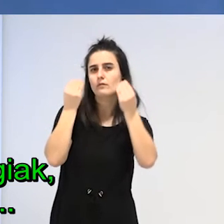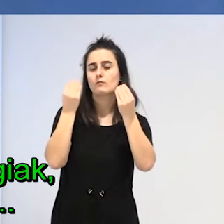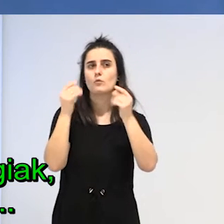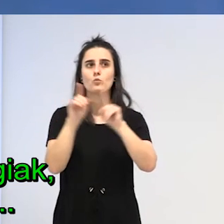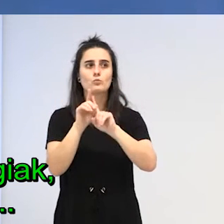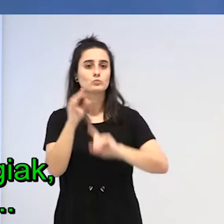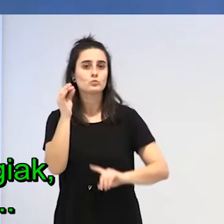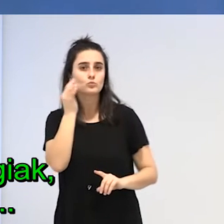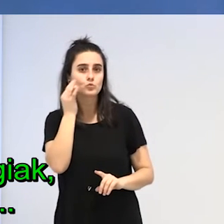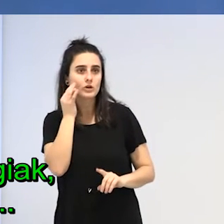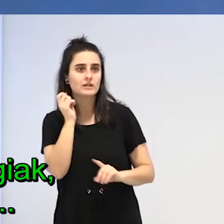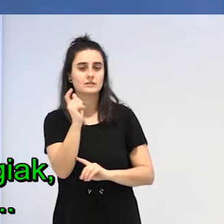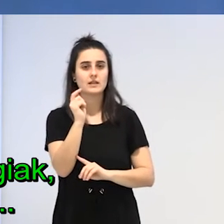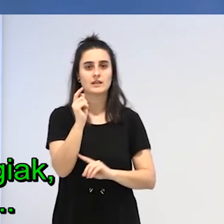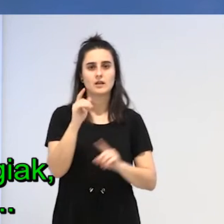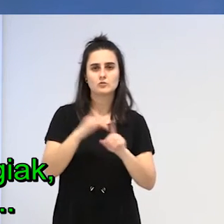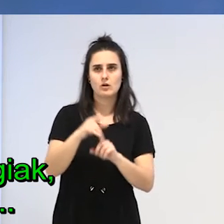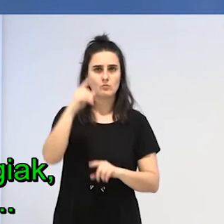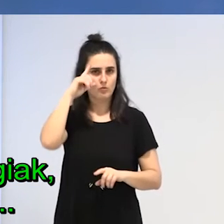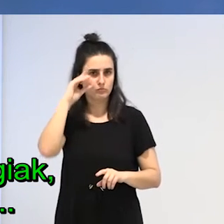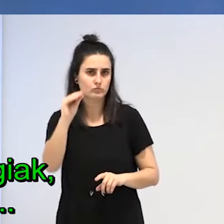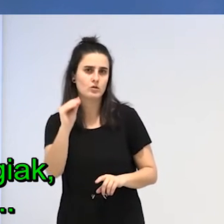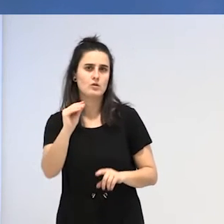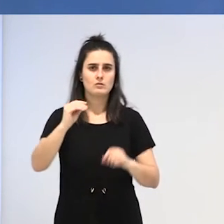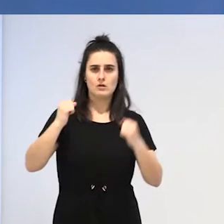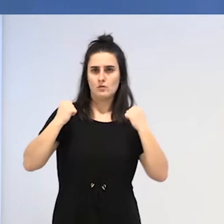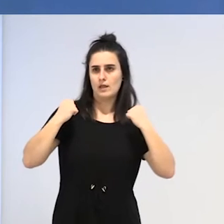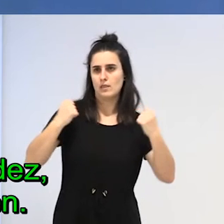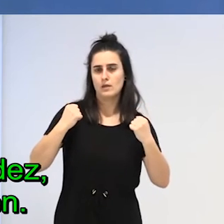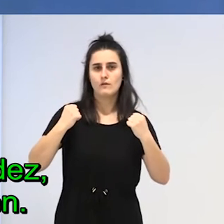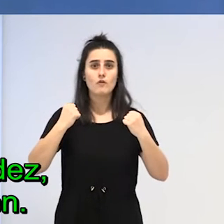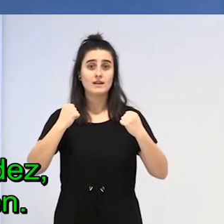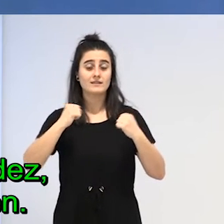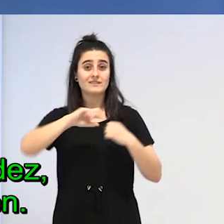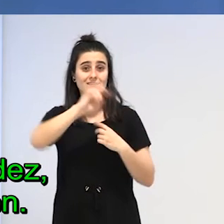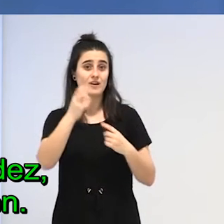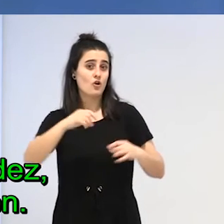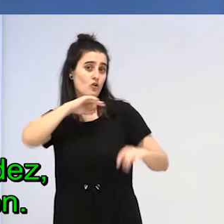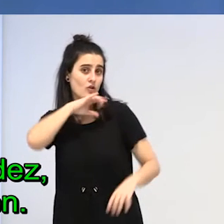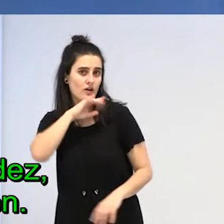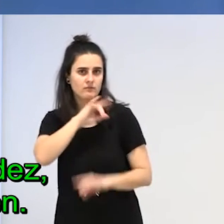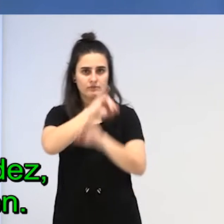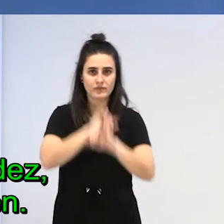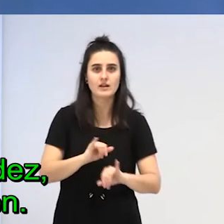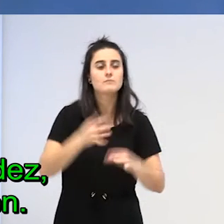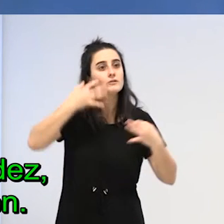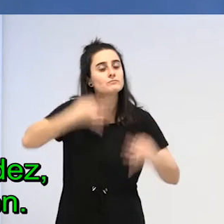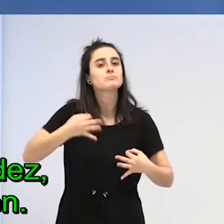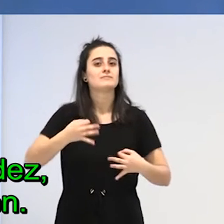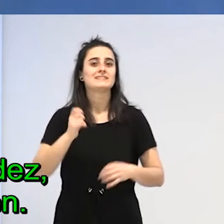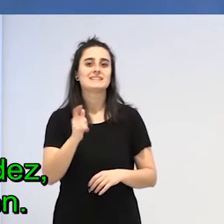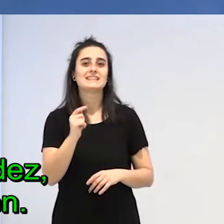dira argiak, atletikoak, indartsuak, alaiak, baina bestalde batetik adibidez sexuaz da